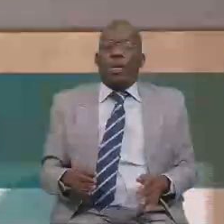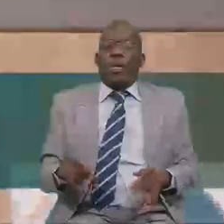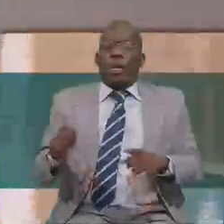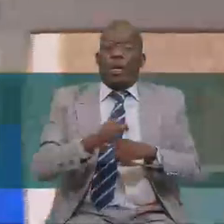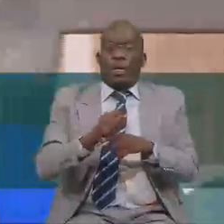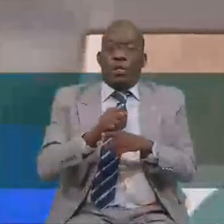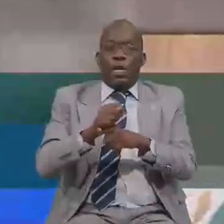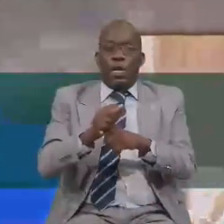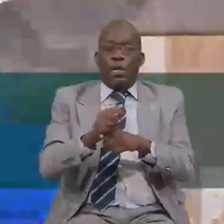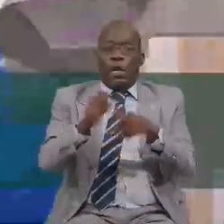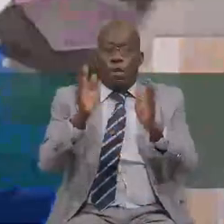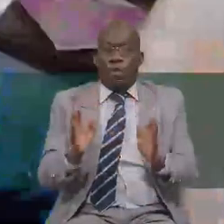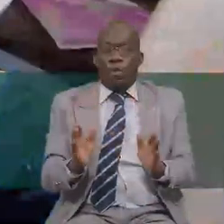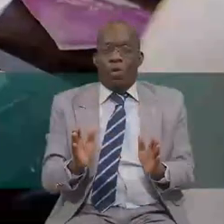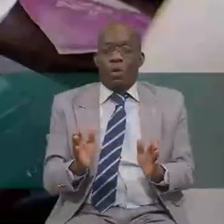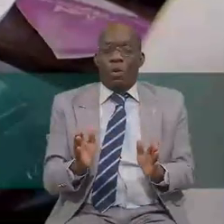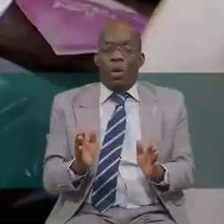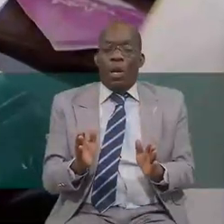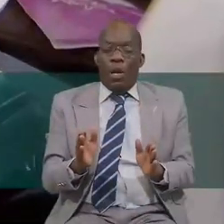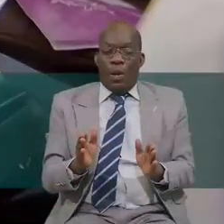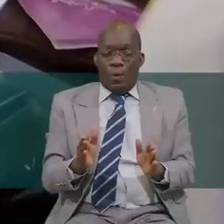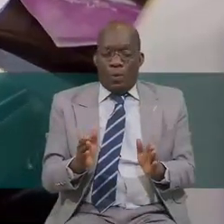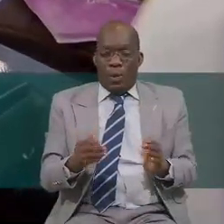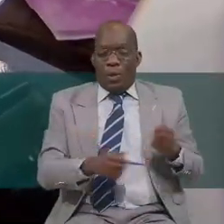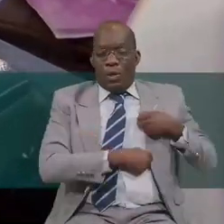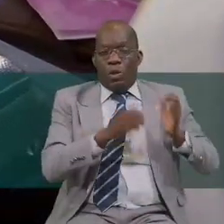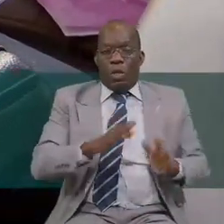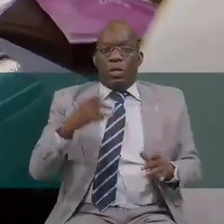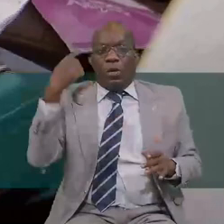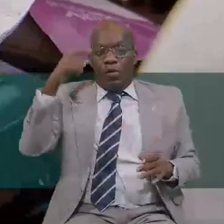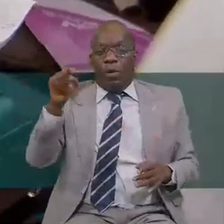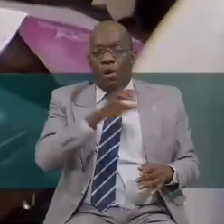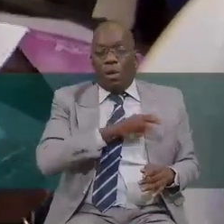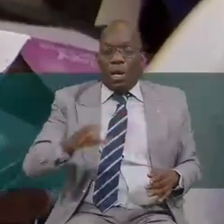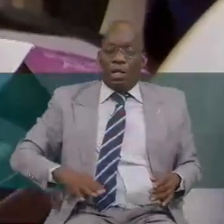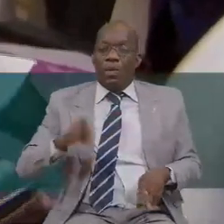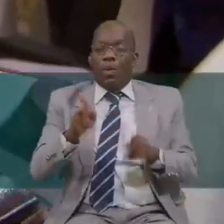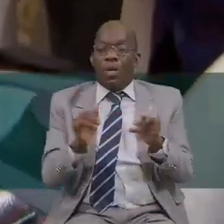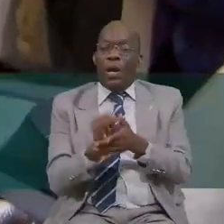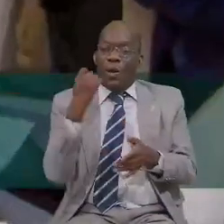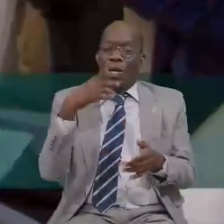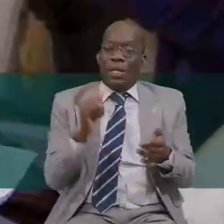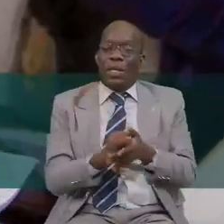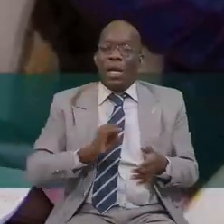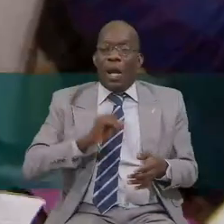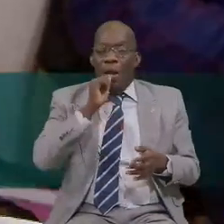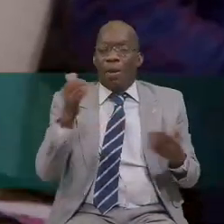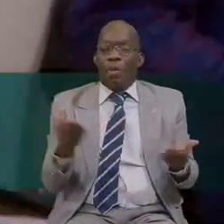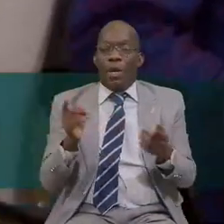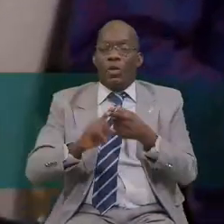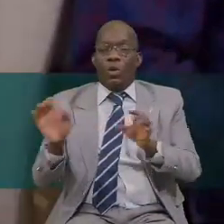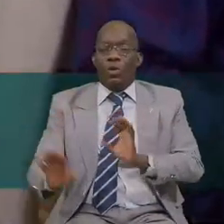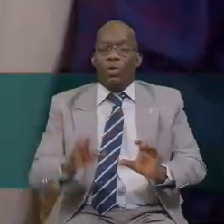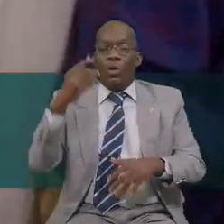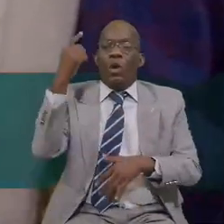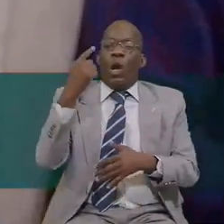Christ. Ils sont intendants pour Christ. Ceux qui comprennent que je suis là pour faire ce qu'il m'a commandé. Je